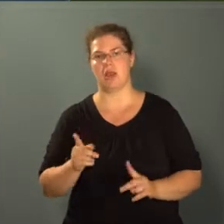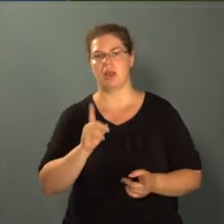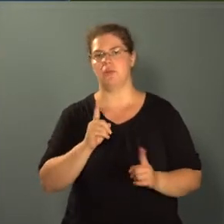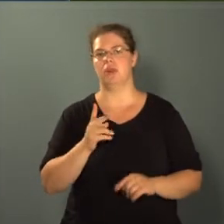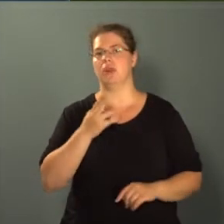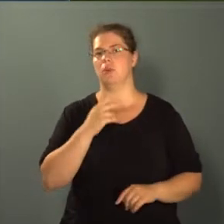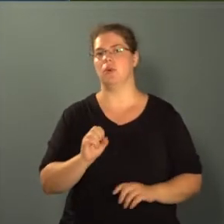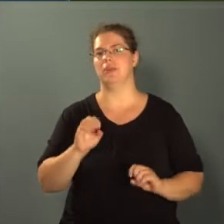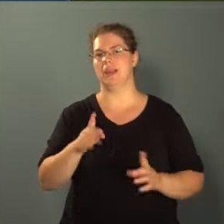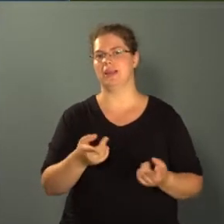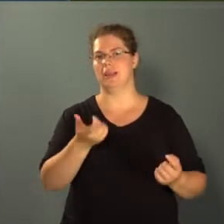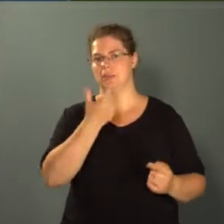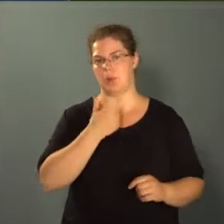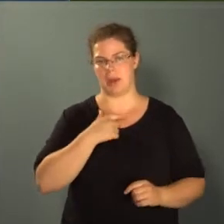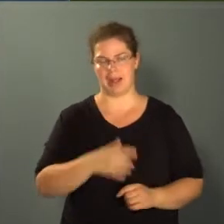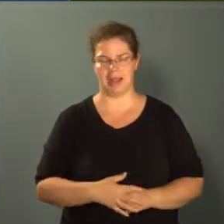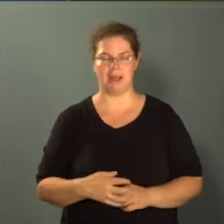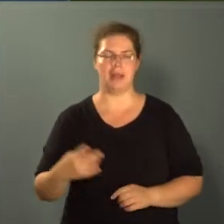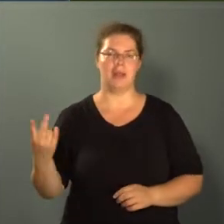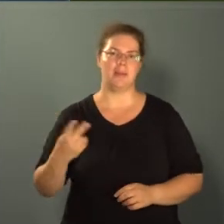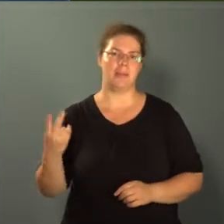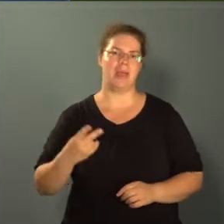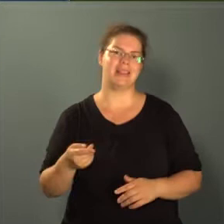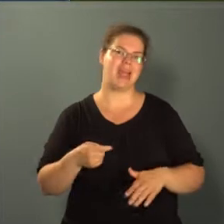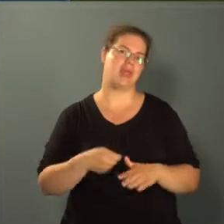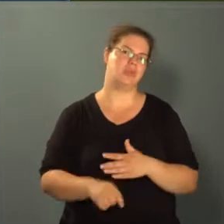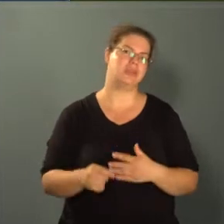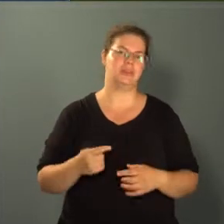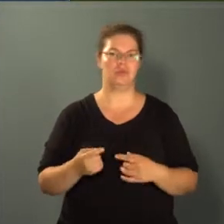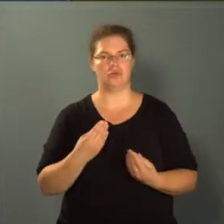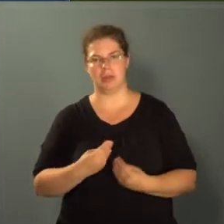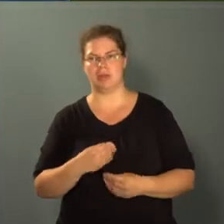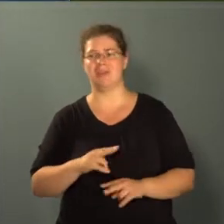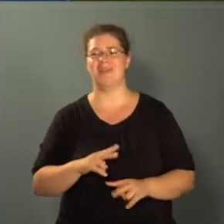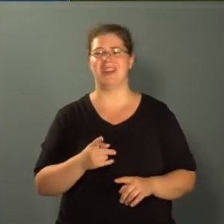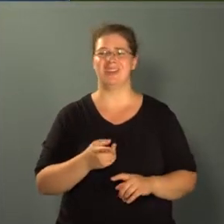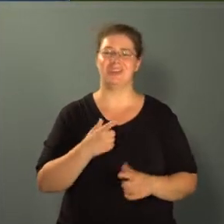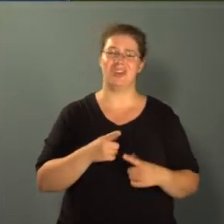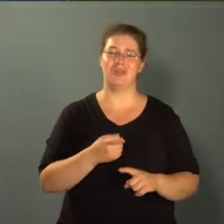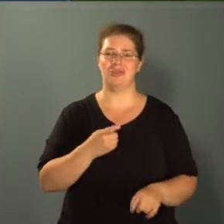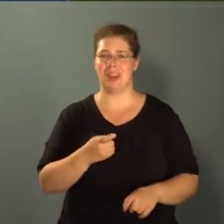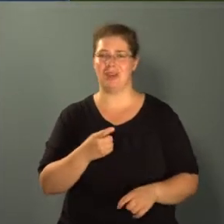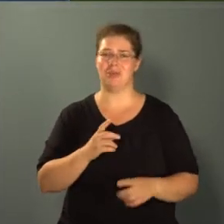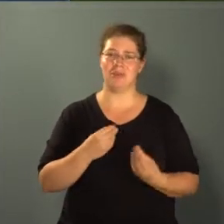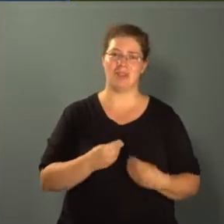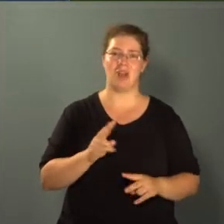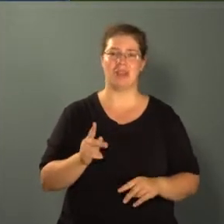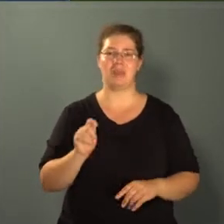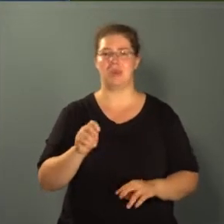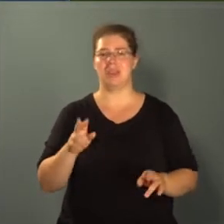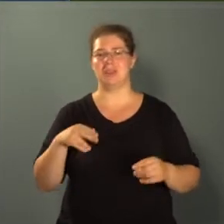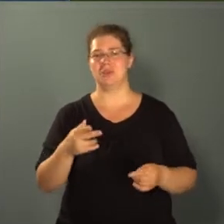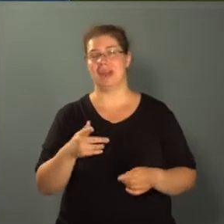Fradi U19-ből kiöregedtek. Nyilván jöttek rutinosabb játékosok is, de vannak sajnos sérült játékosaim is, akik műtét